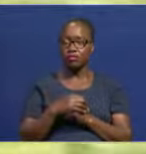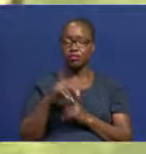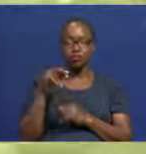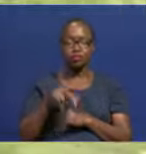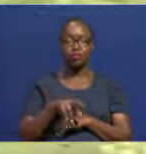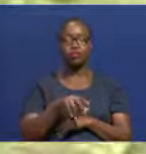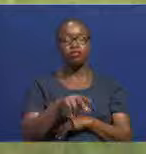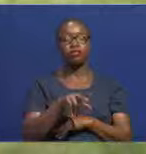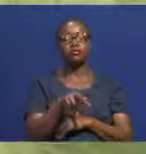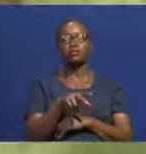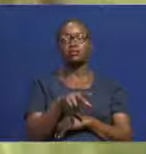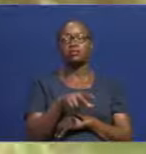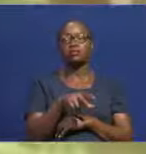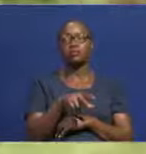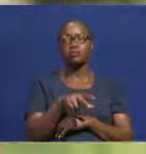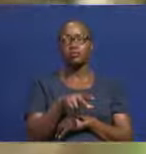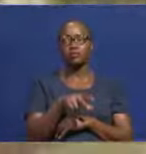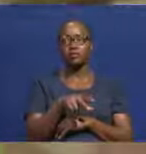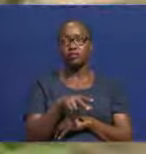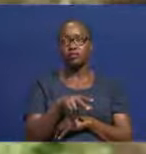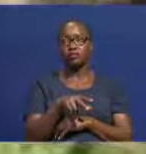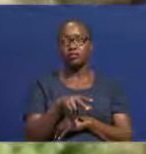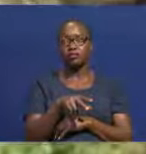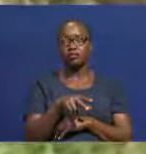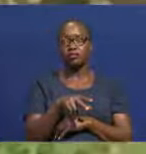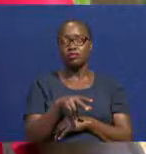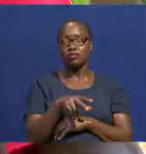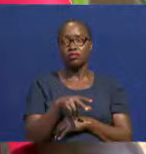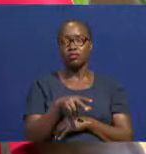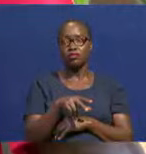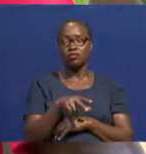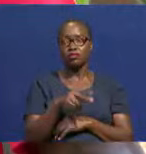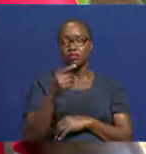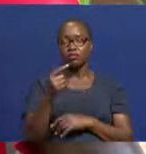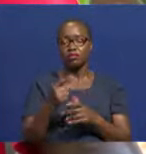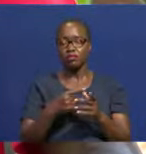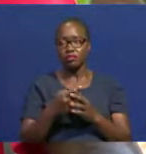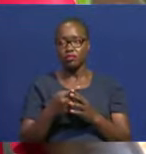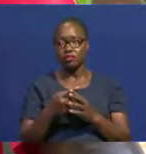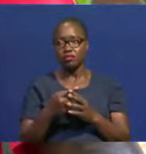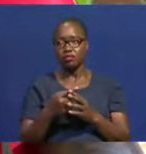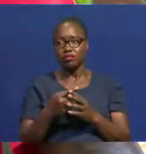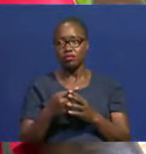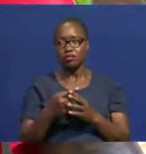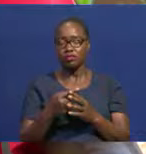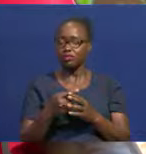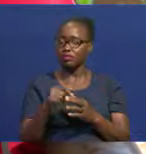anatembea kwa ground infantry. Yeah. Nikaja nikafanya clerical.